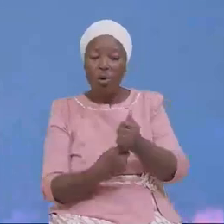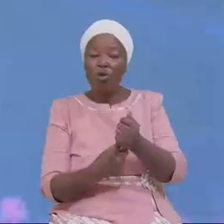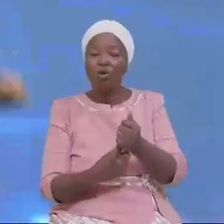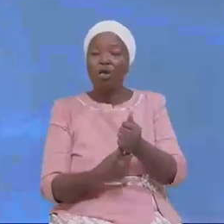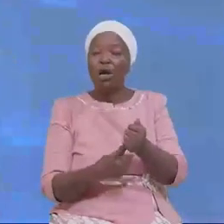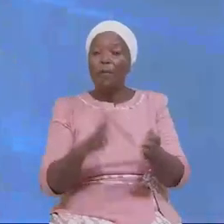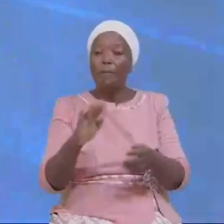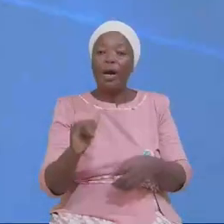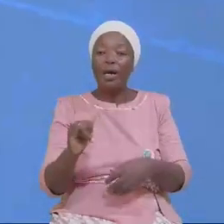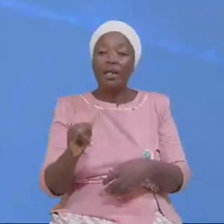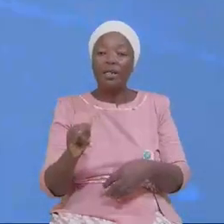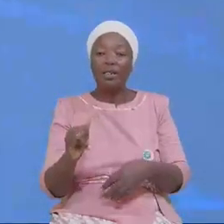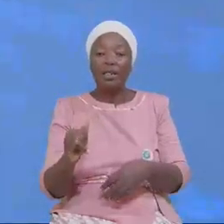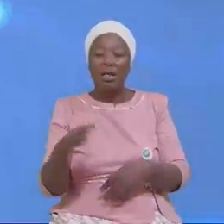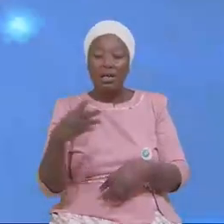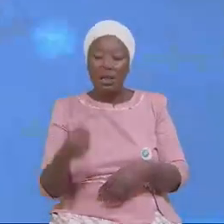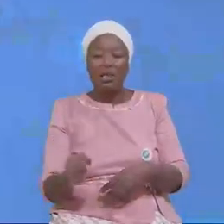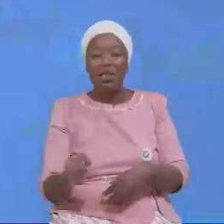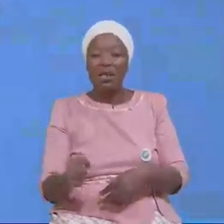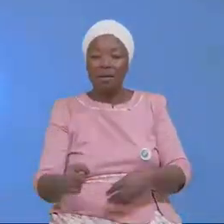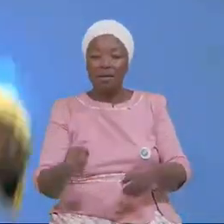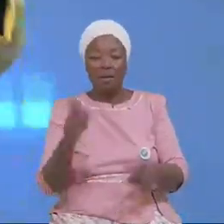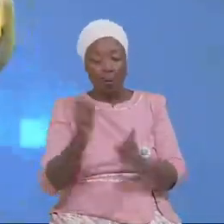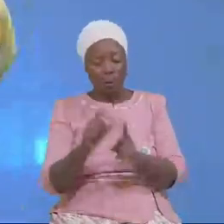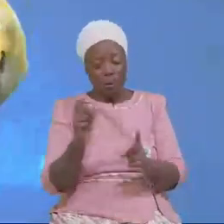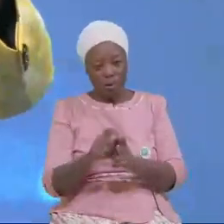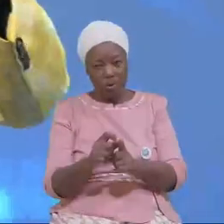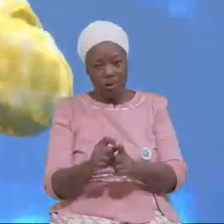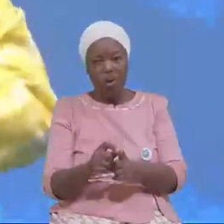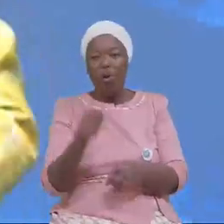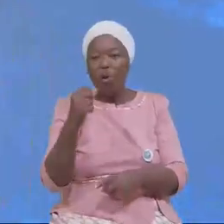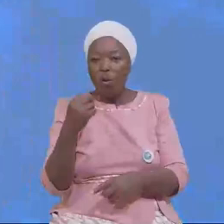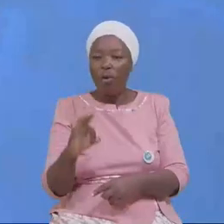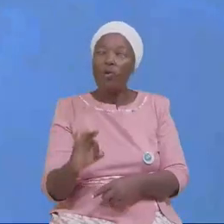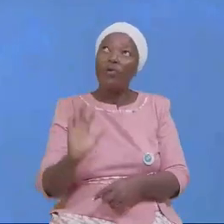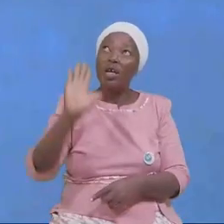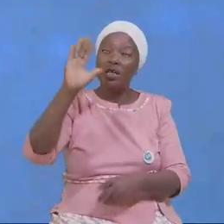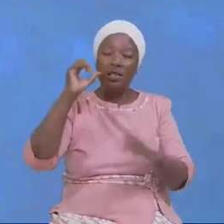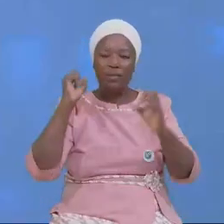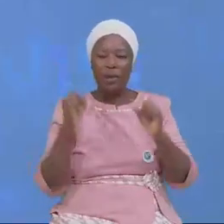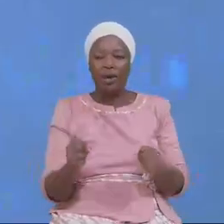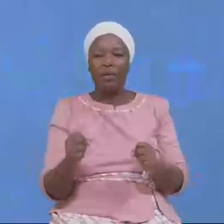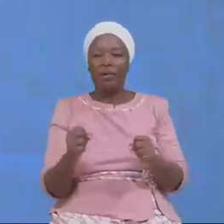soutenues par la parole de sa puissance,